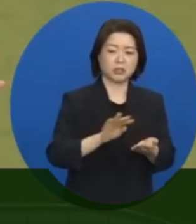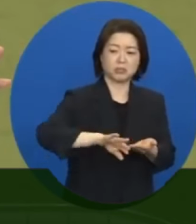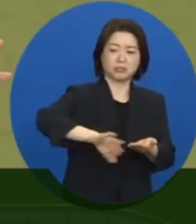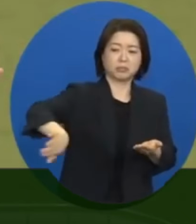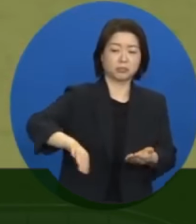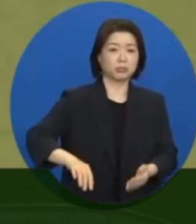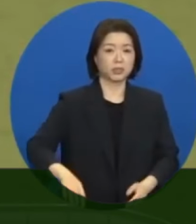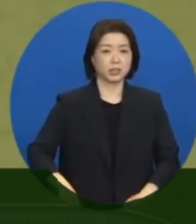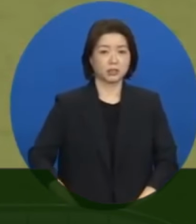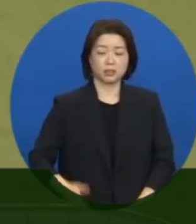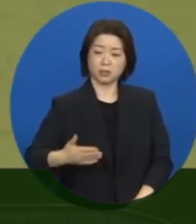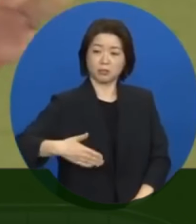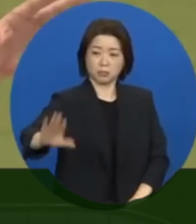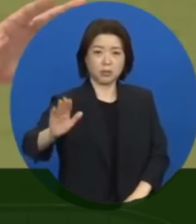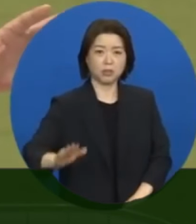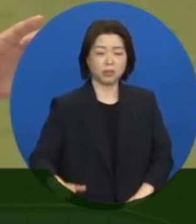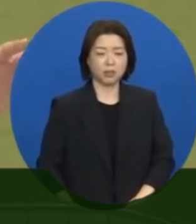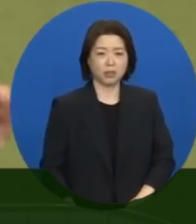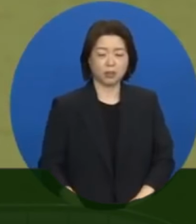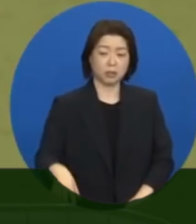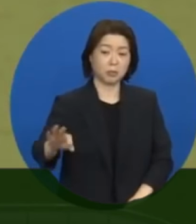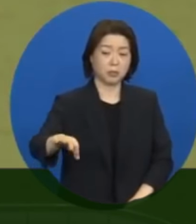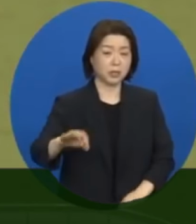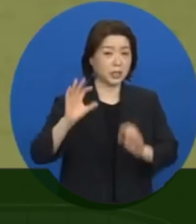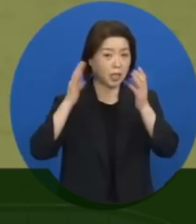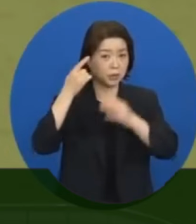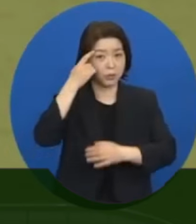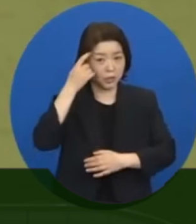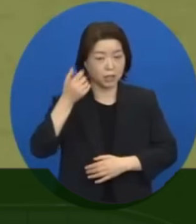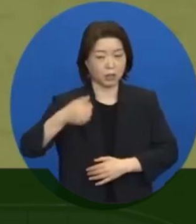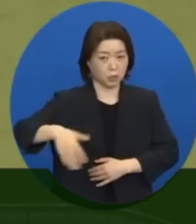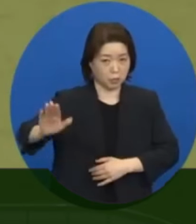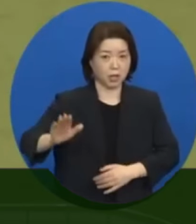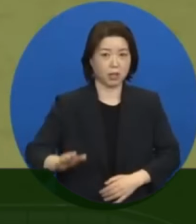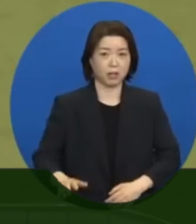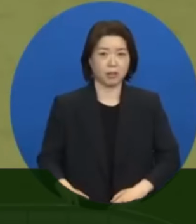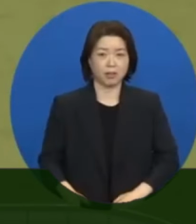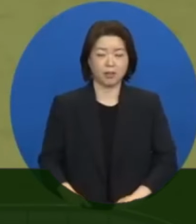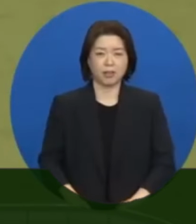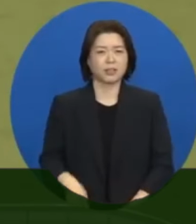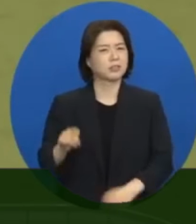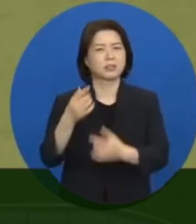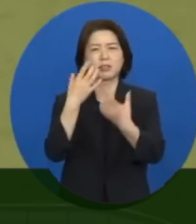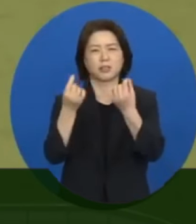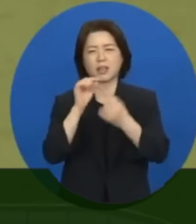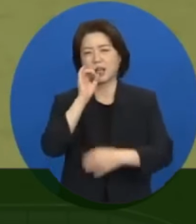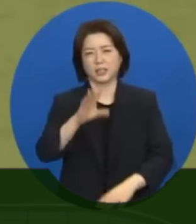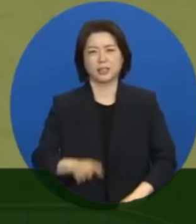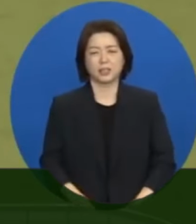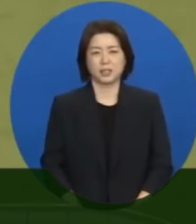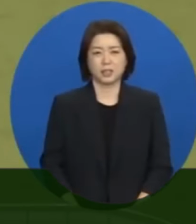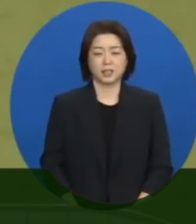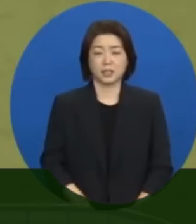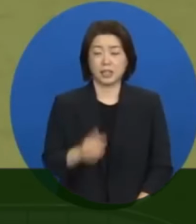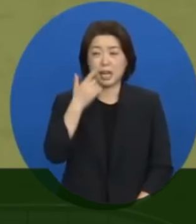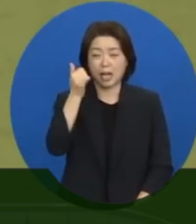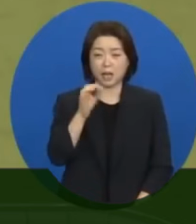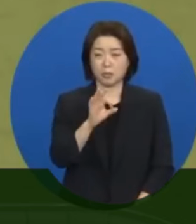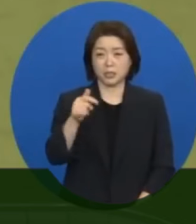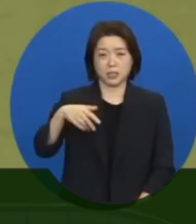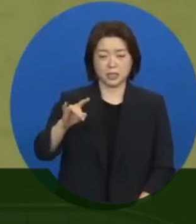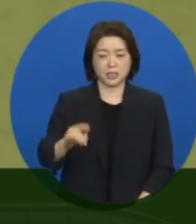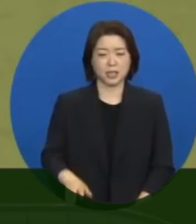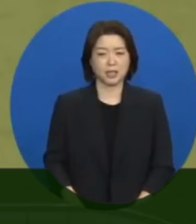이렇게 정말 보잘 것 없는 아로 취급을 했잖아요 버지 이세가 아유 망년 보자 것도 없습니다라고 이제 할